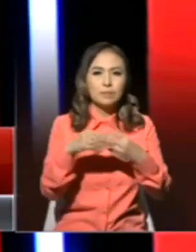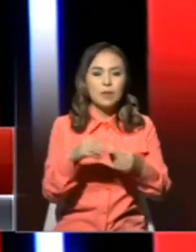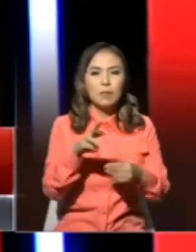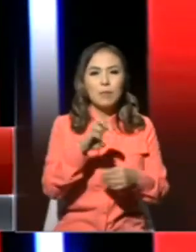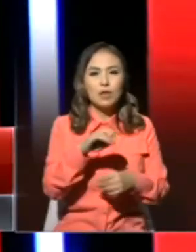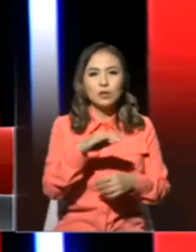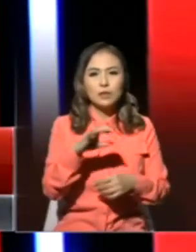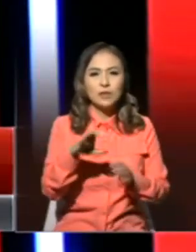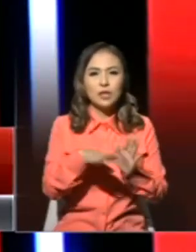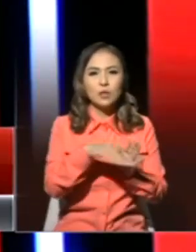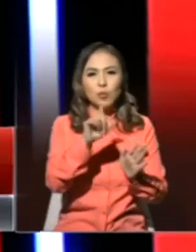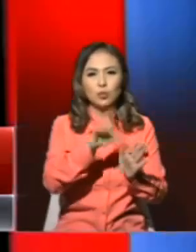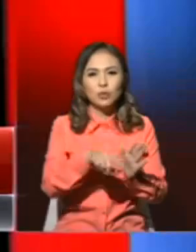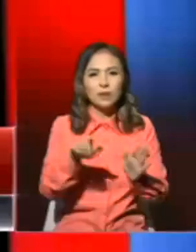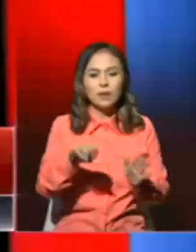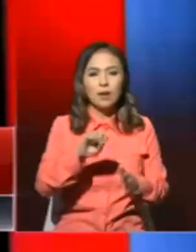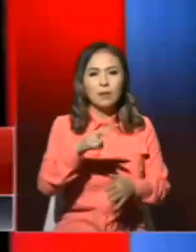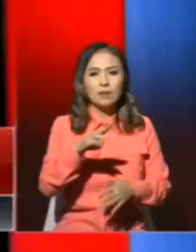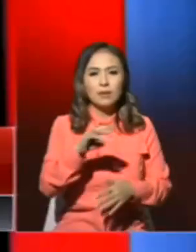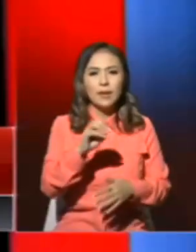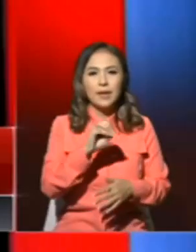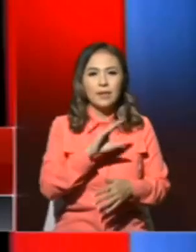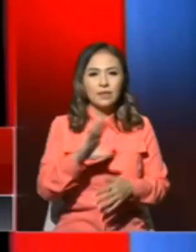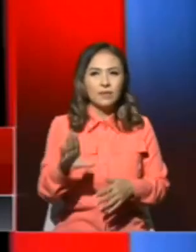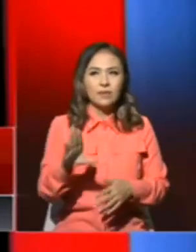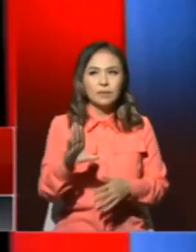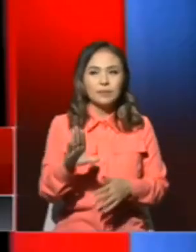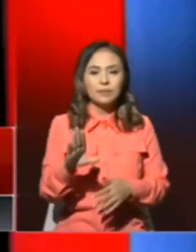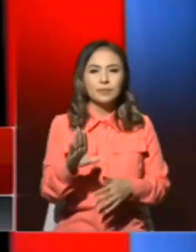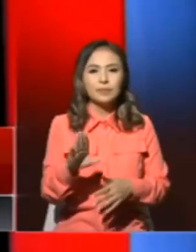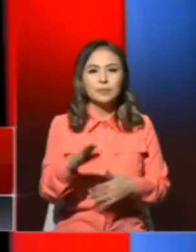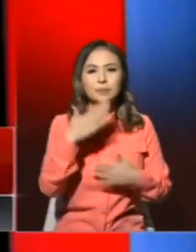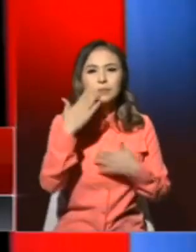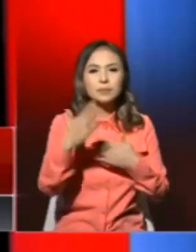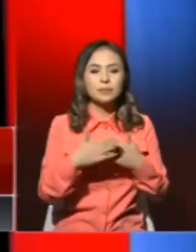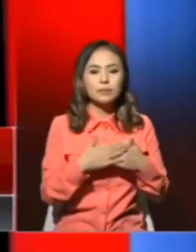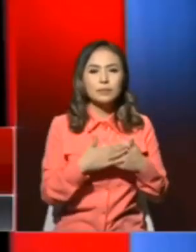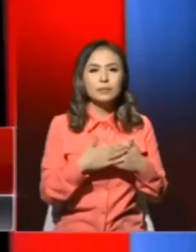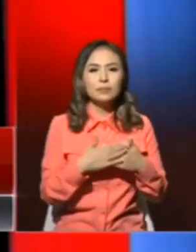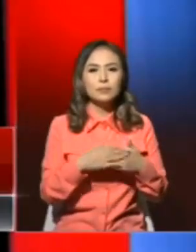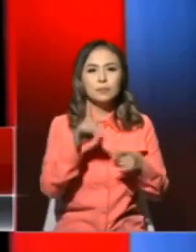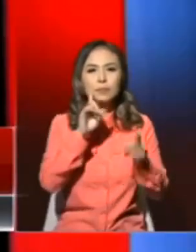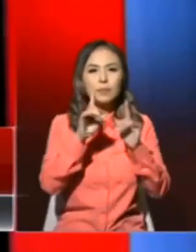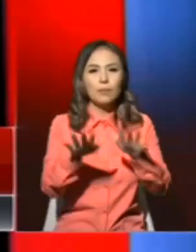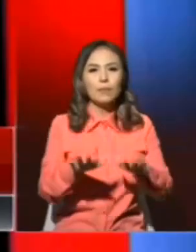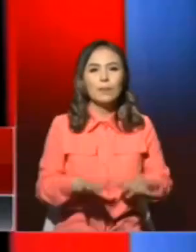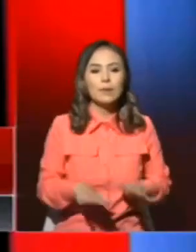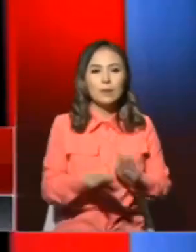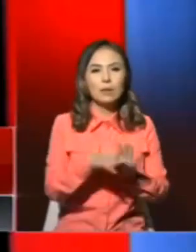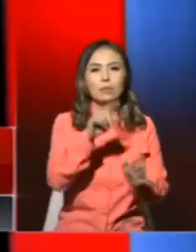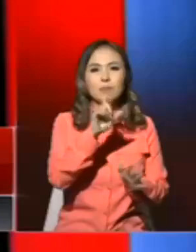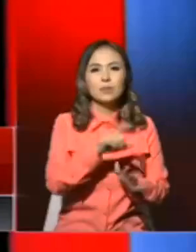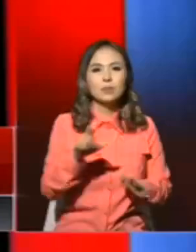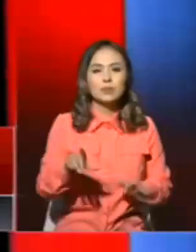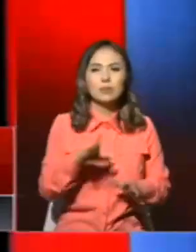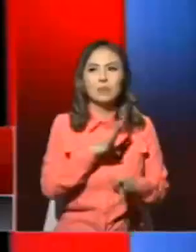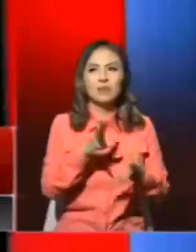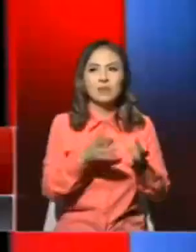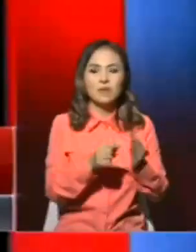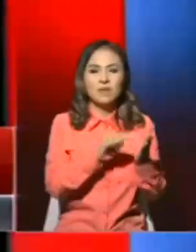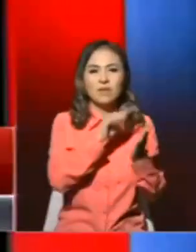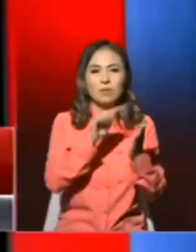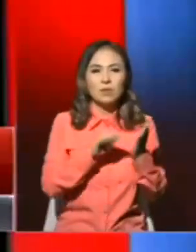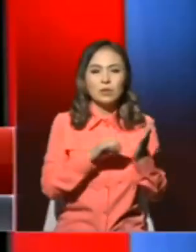депутаты Аманжол Әлтаев ағамыз жақында ғана парламент мәжілісінде премьер-министрге депутаттық сауал